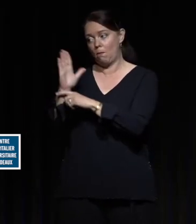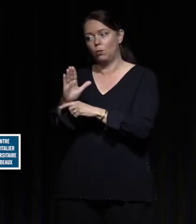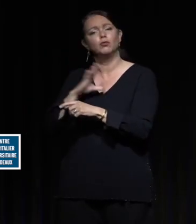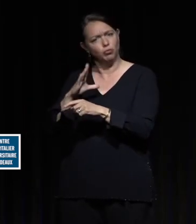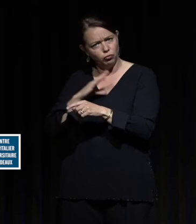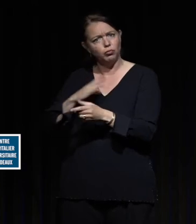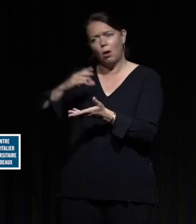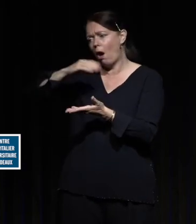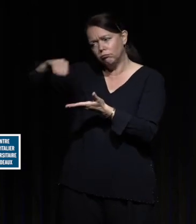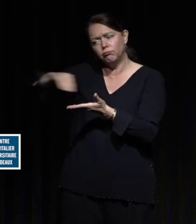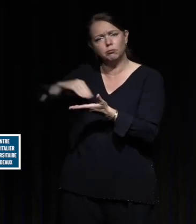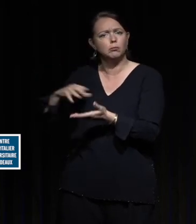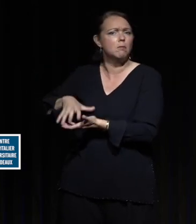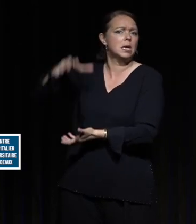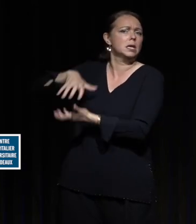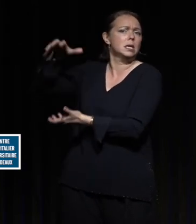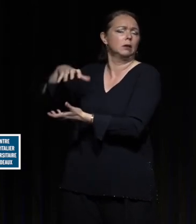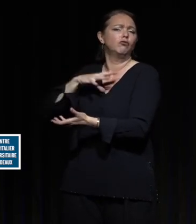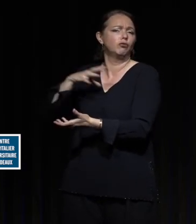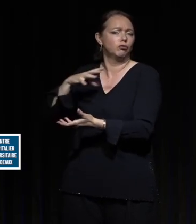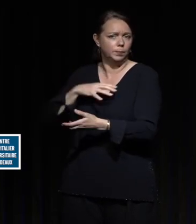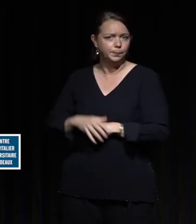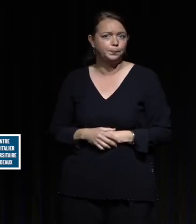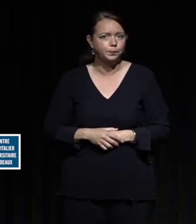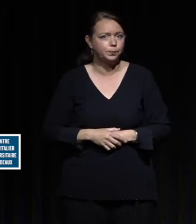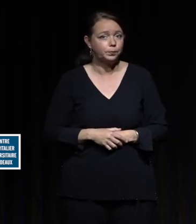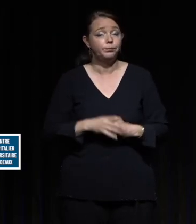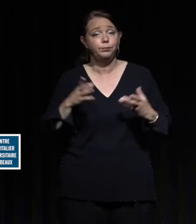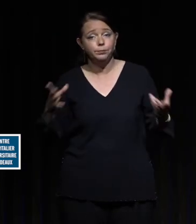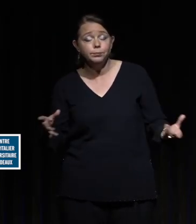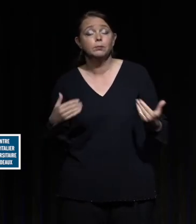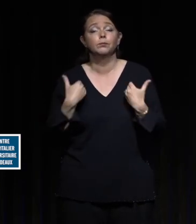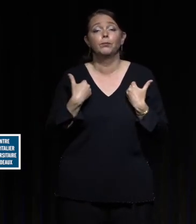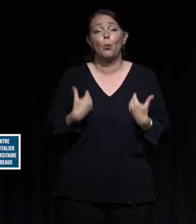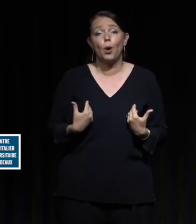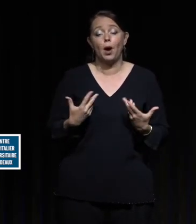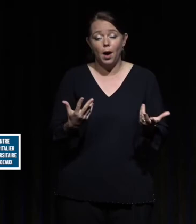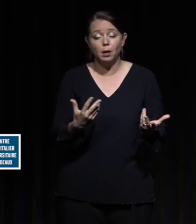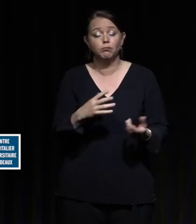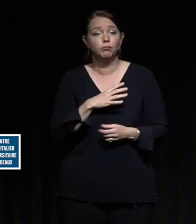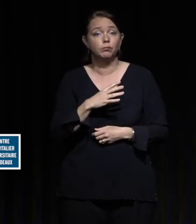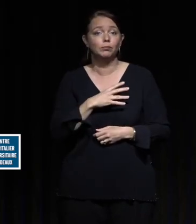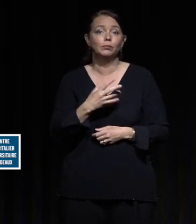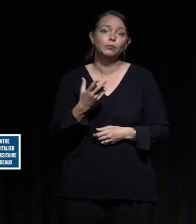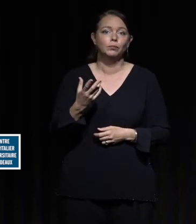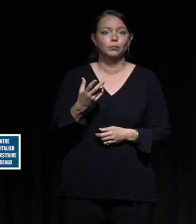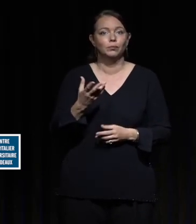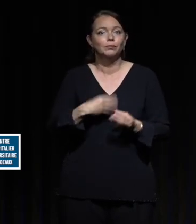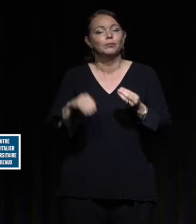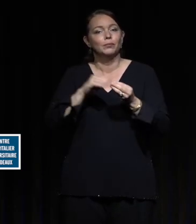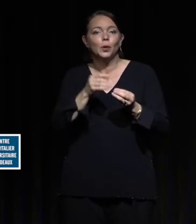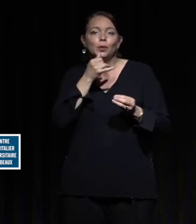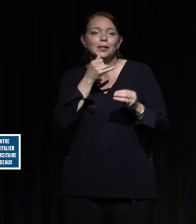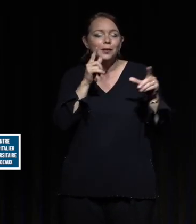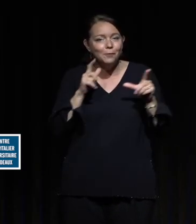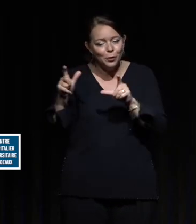littérature globale là-dessus. Moi, j'ai pris des petits photos